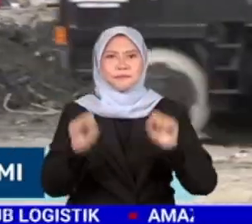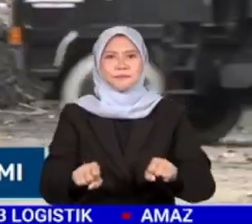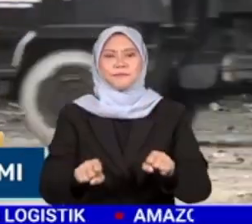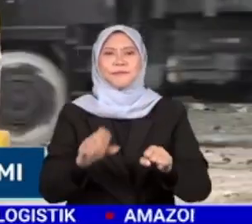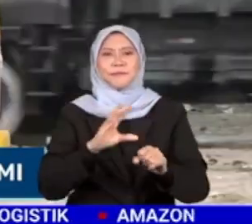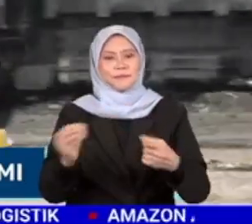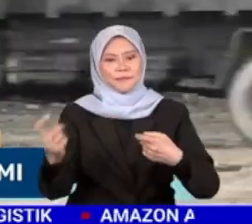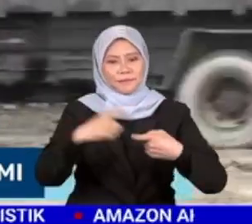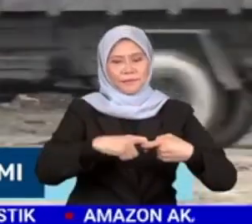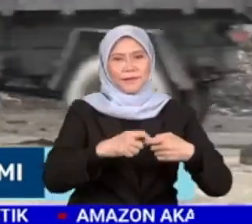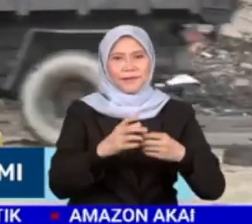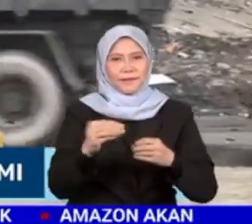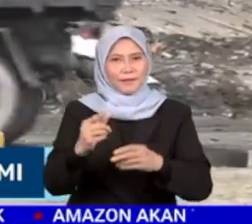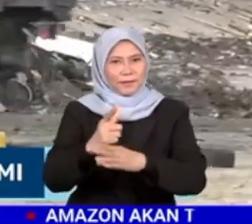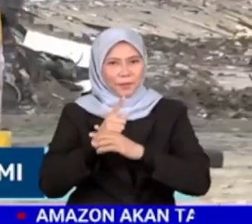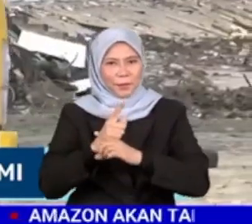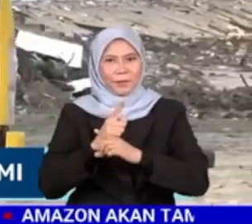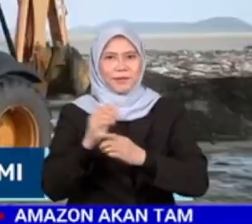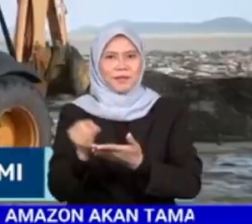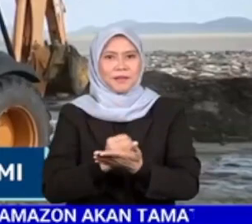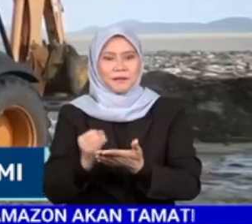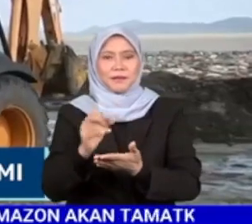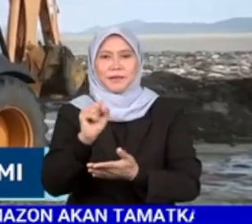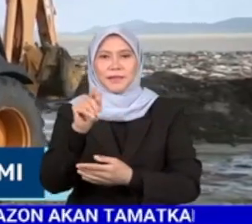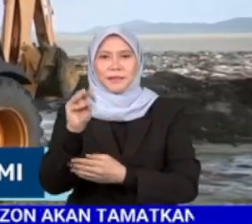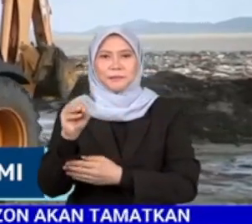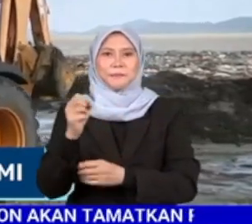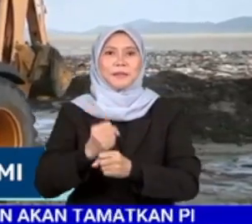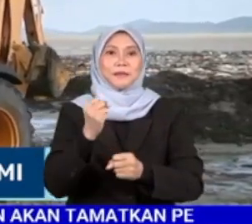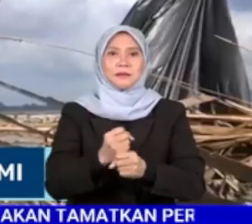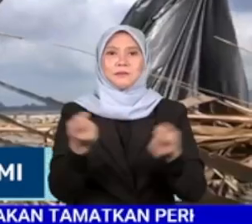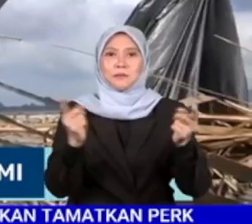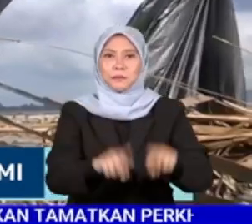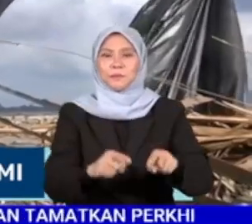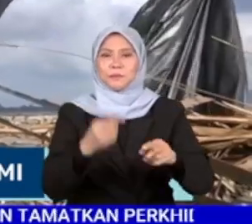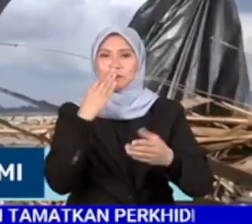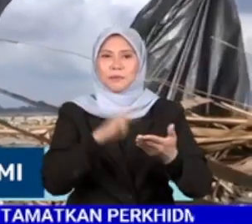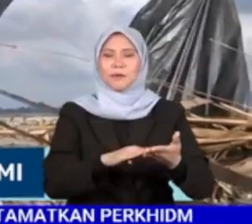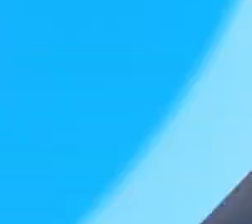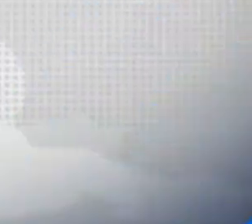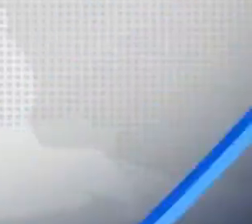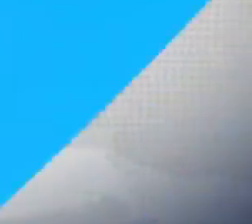berkaitan selain turut dilindungi skim Ex Gratia Bencana Kerja bagi perkhidmatan awam.